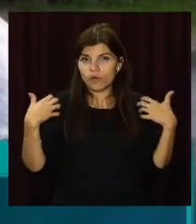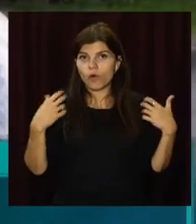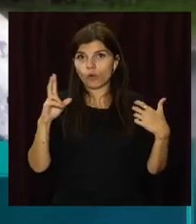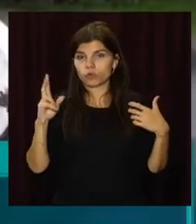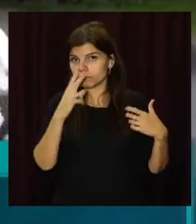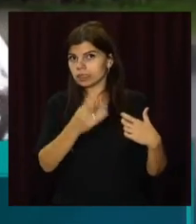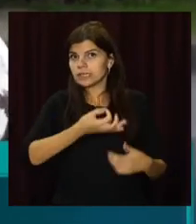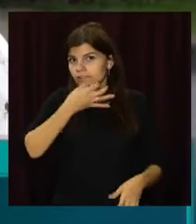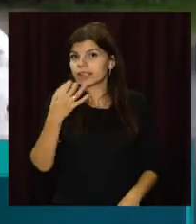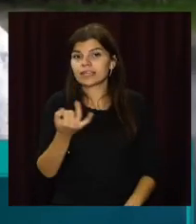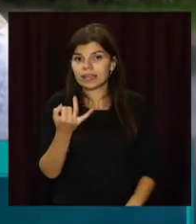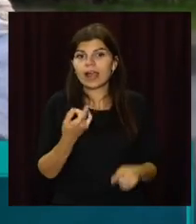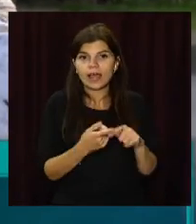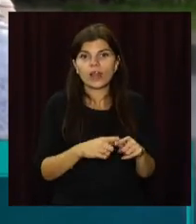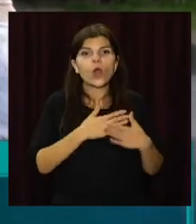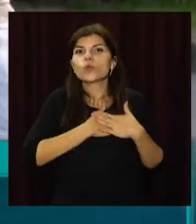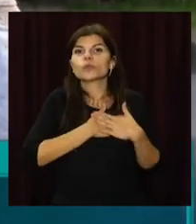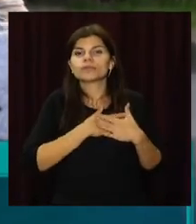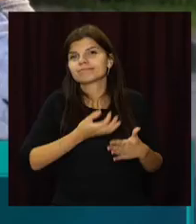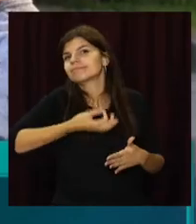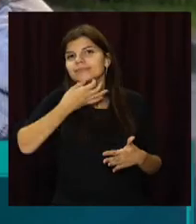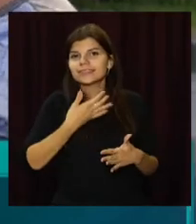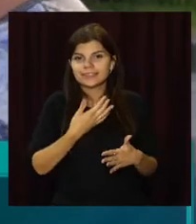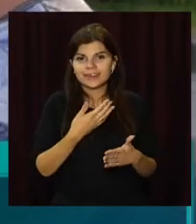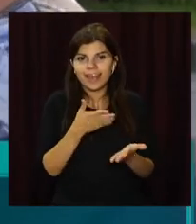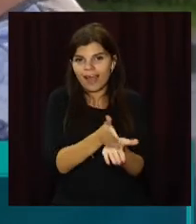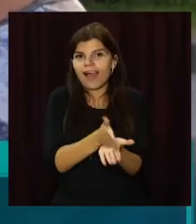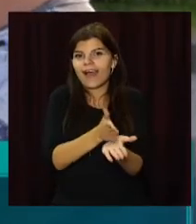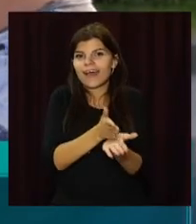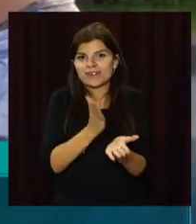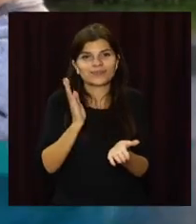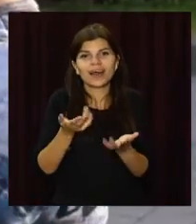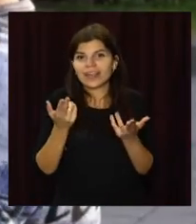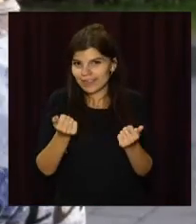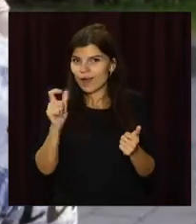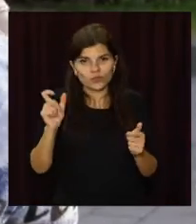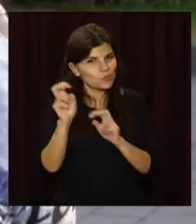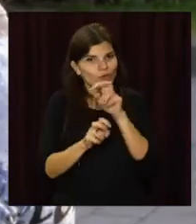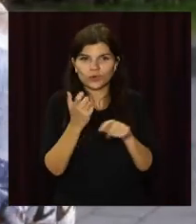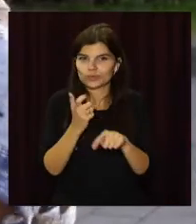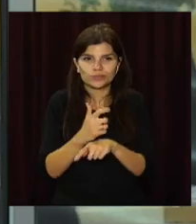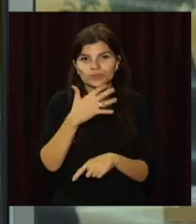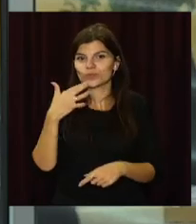и это прививает к ним сильную любовь, поэтому да, достаточно приходит людей много.